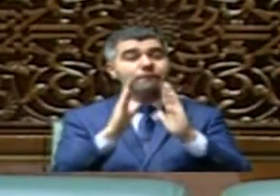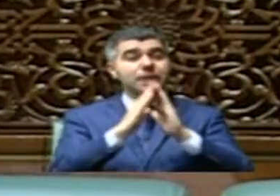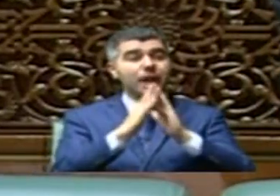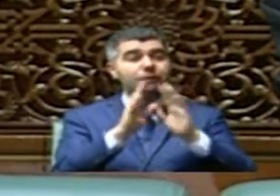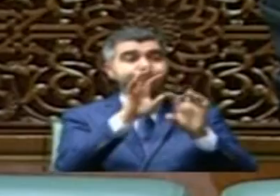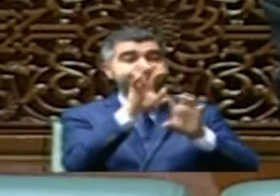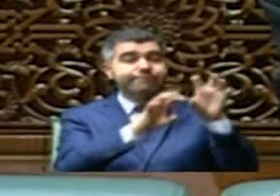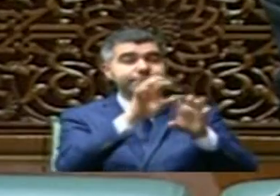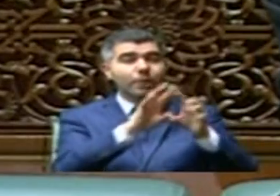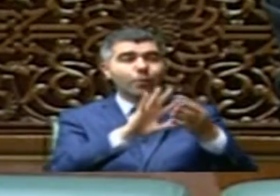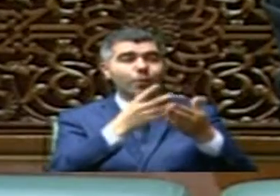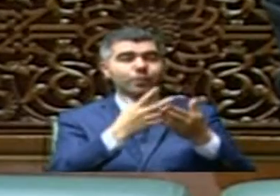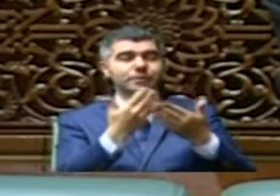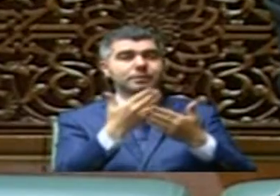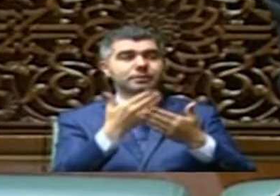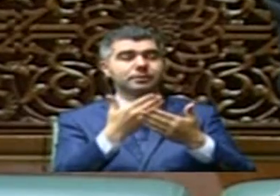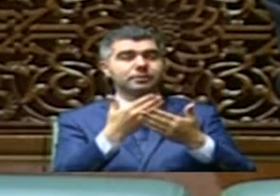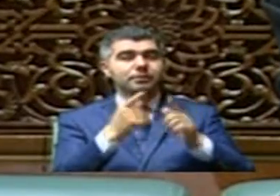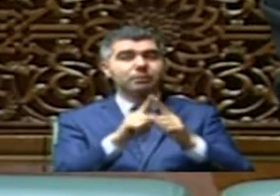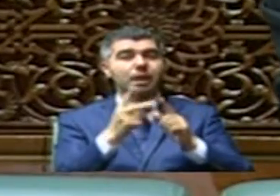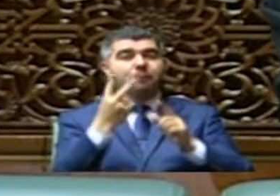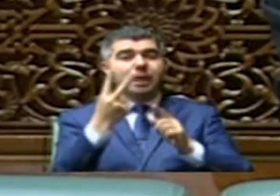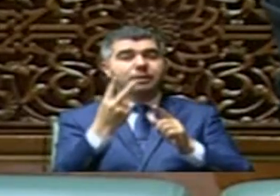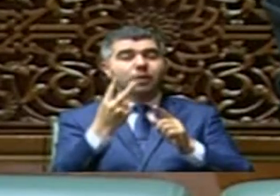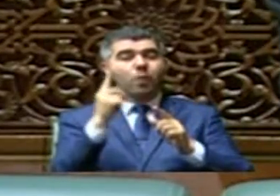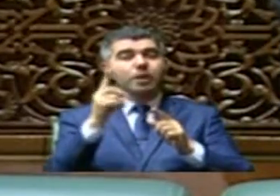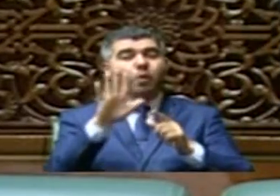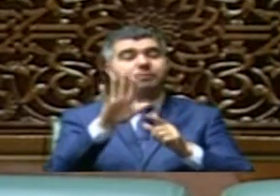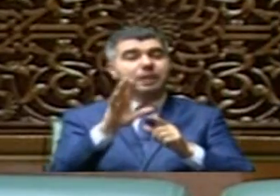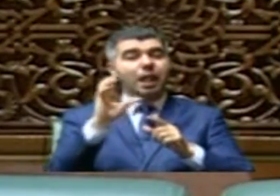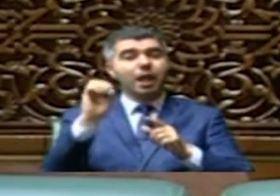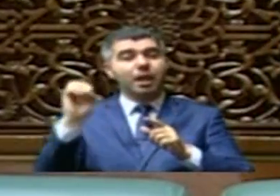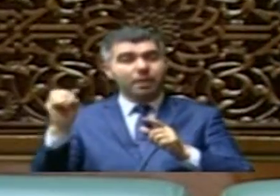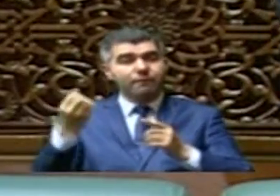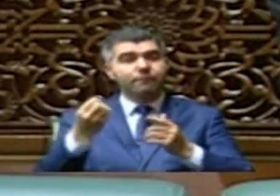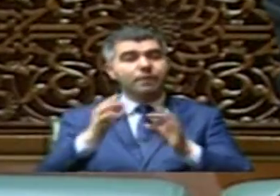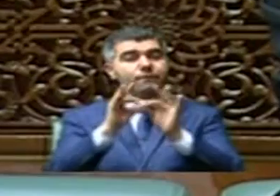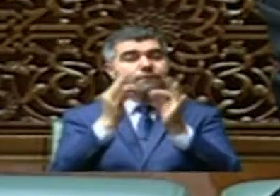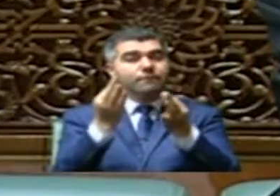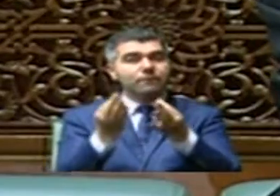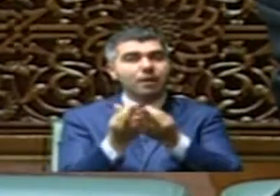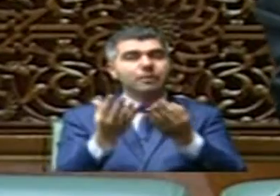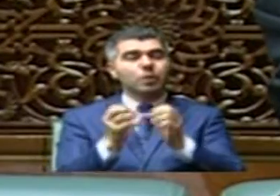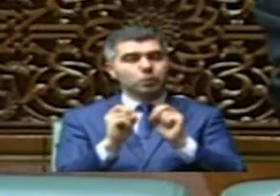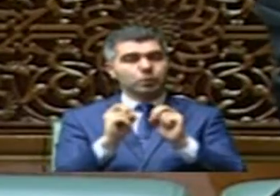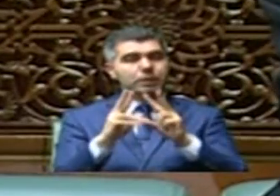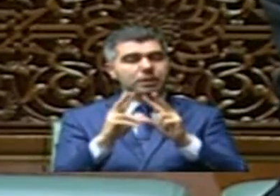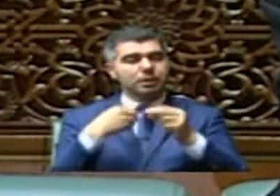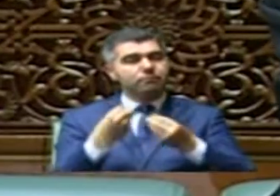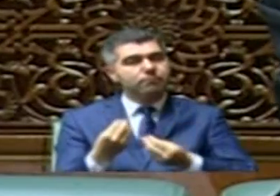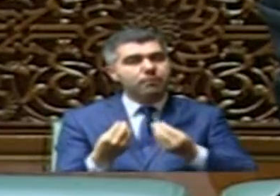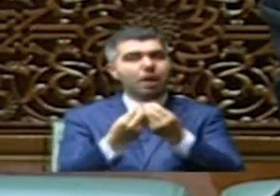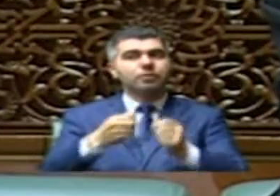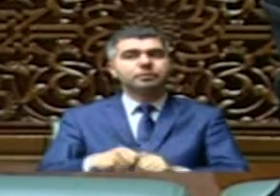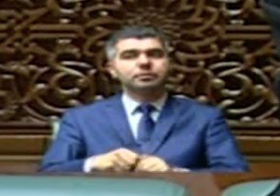ان منذ انطلاقه ان ينقذ 250 الف اسره من سكن غير لائق الى سكن توفر فيه شروط العيش الكريم. احنا